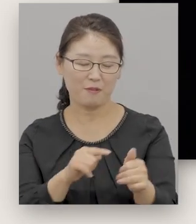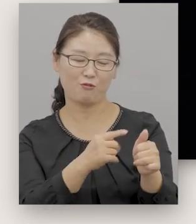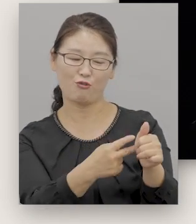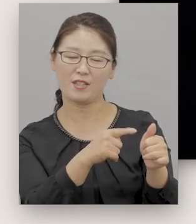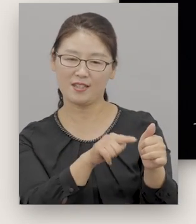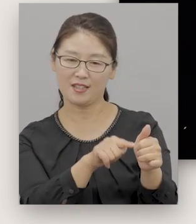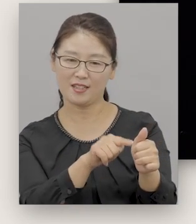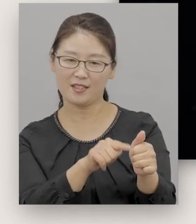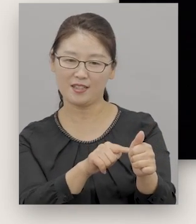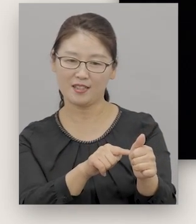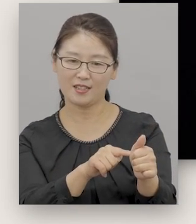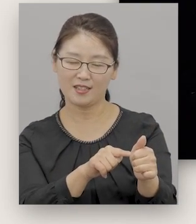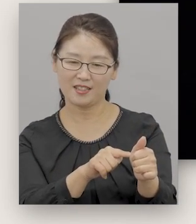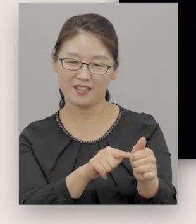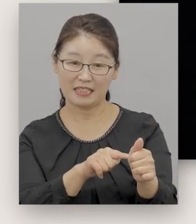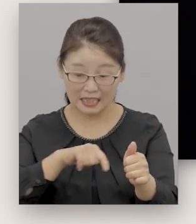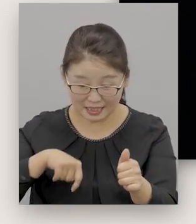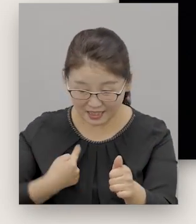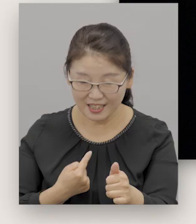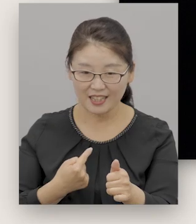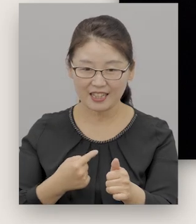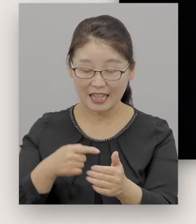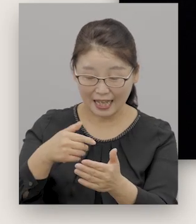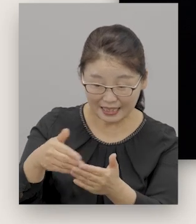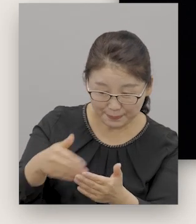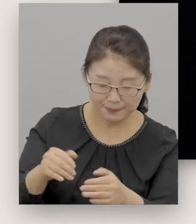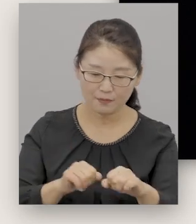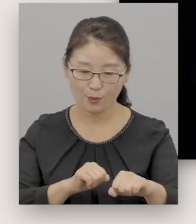어떤 제작이나 어떤 그런 작품 활동에 대해서 굉장히